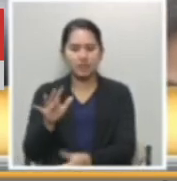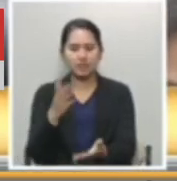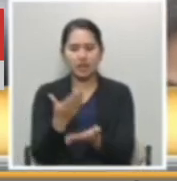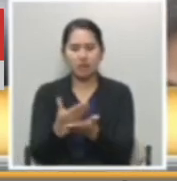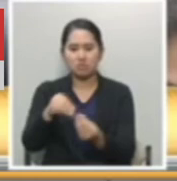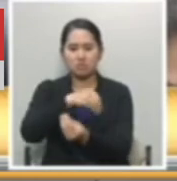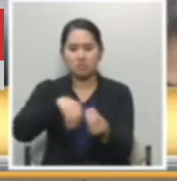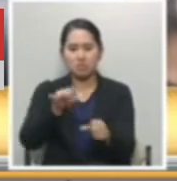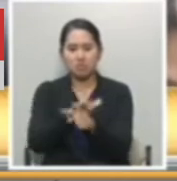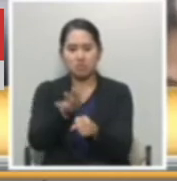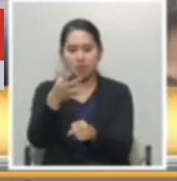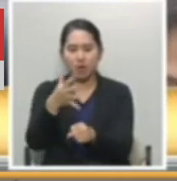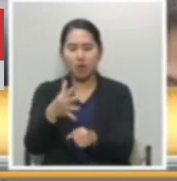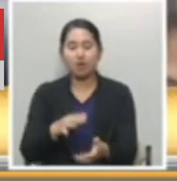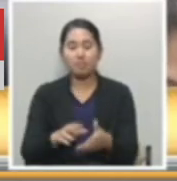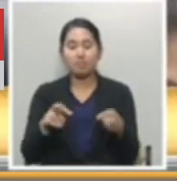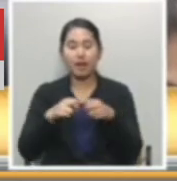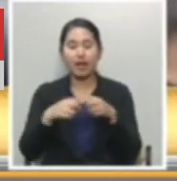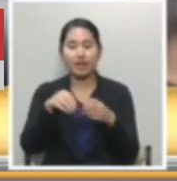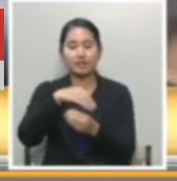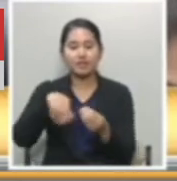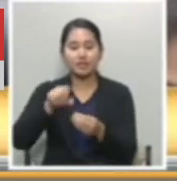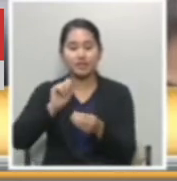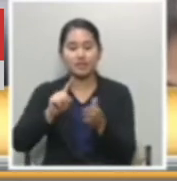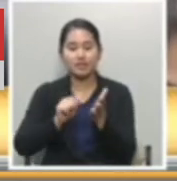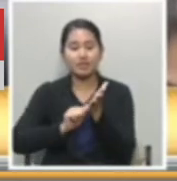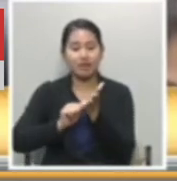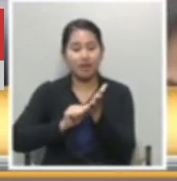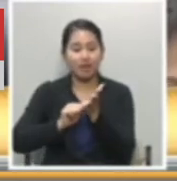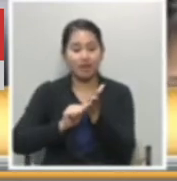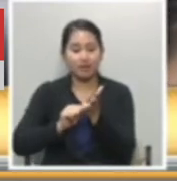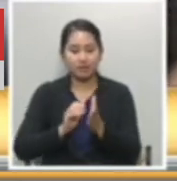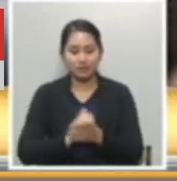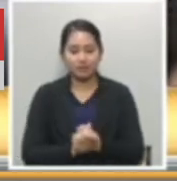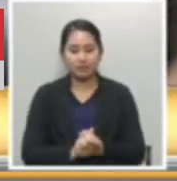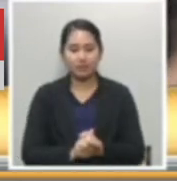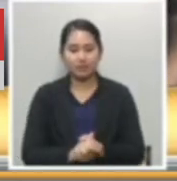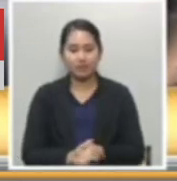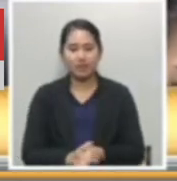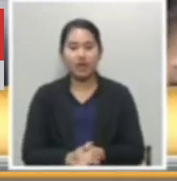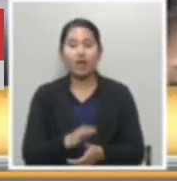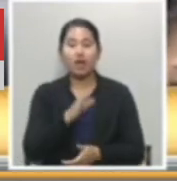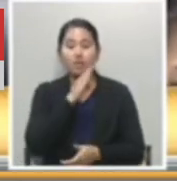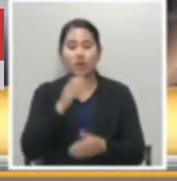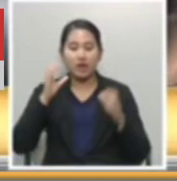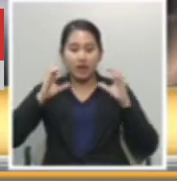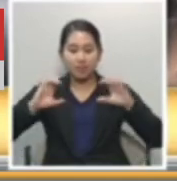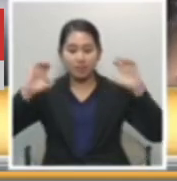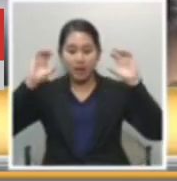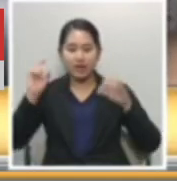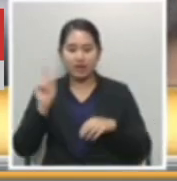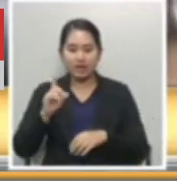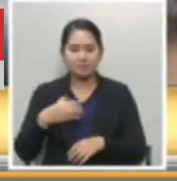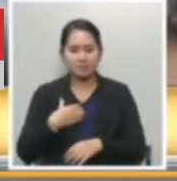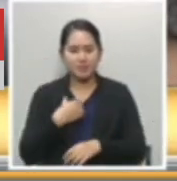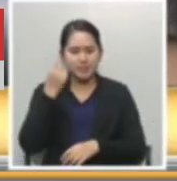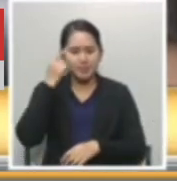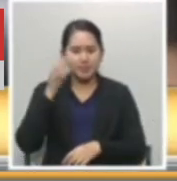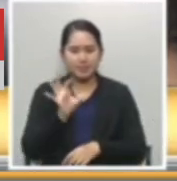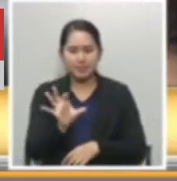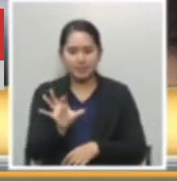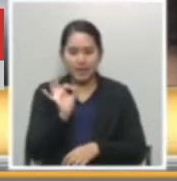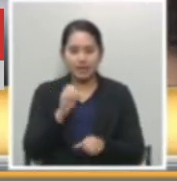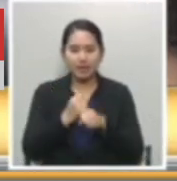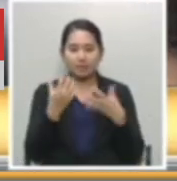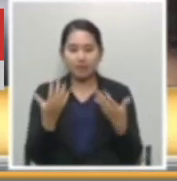แก้ไขปัญหาเศรษฐกิจซึ่งก็แน่นอนครับหากรัฐบาลไหนเลือกได้ทุกคนก็เลือกแหละครับจะต้องก